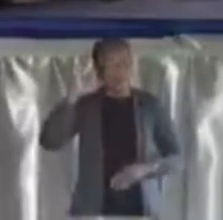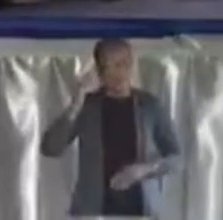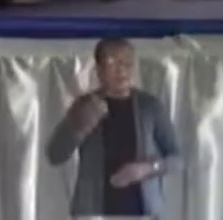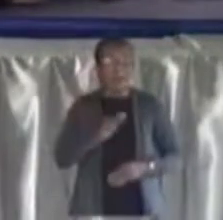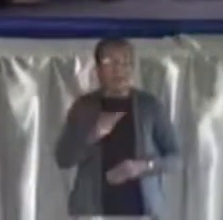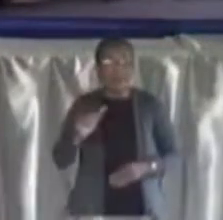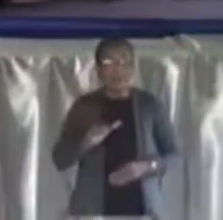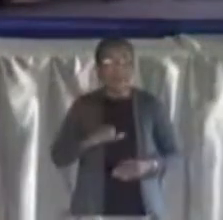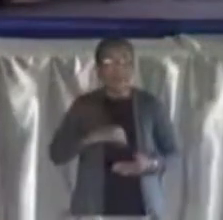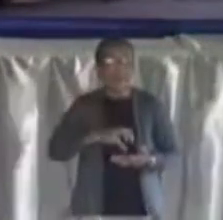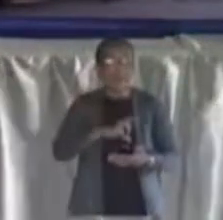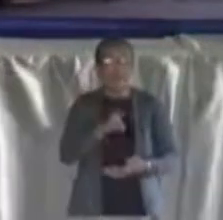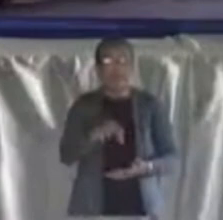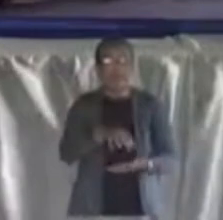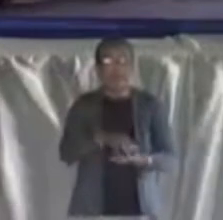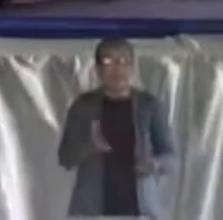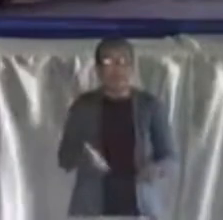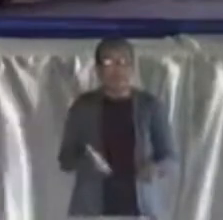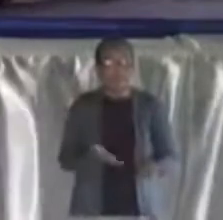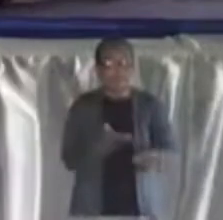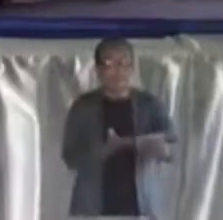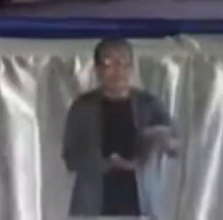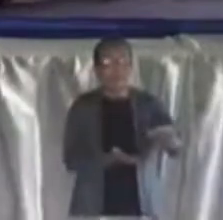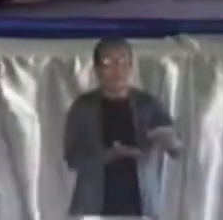andere resolutie. Zo staat erin.